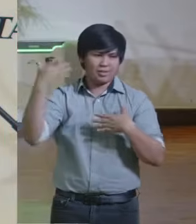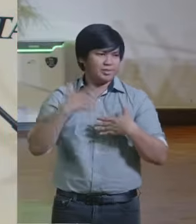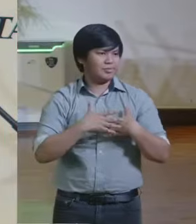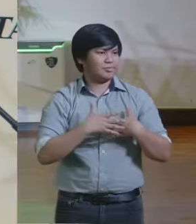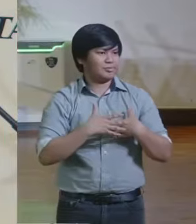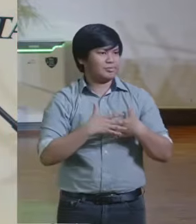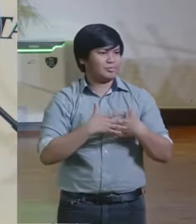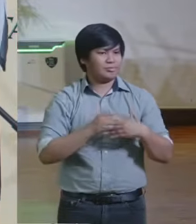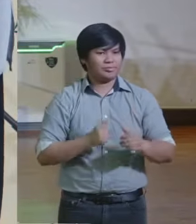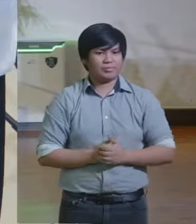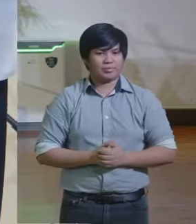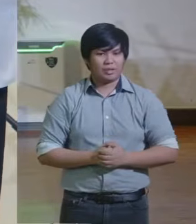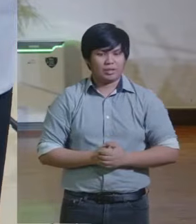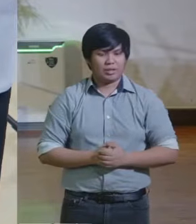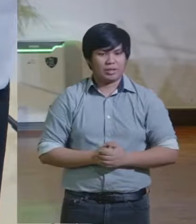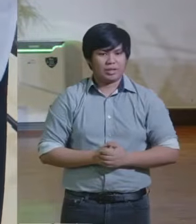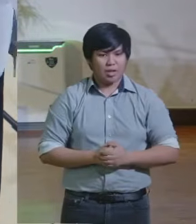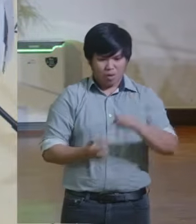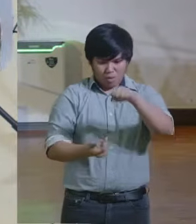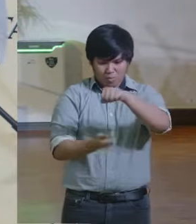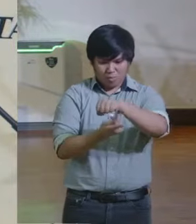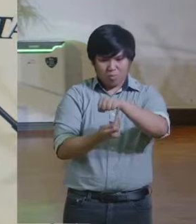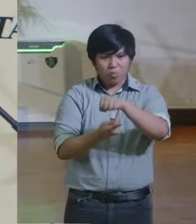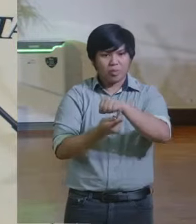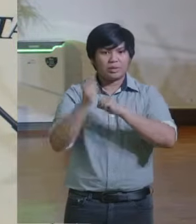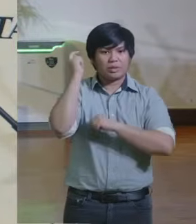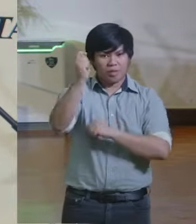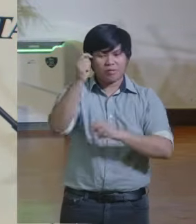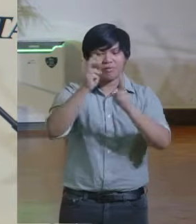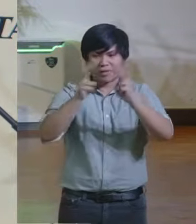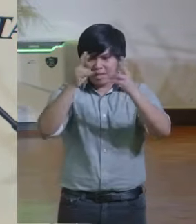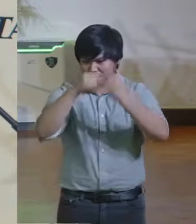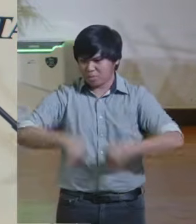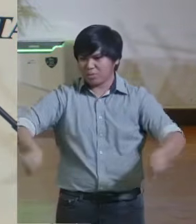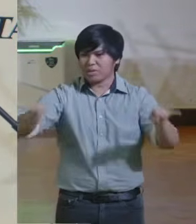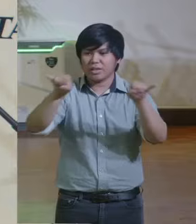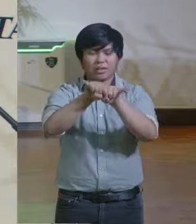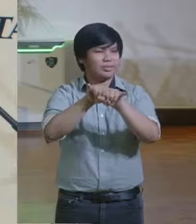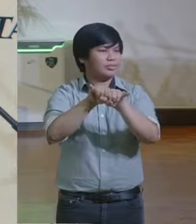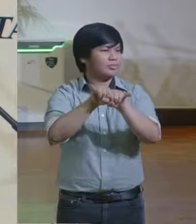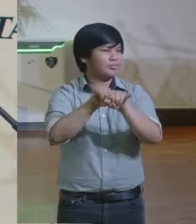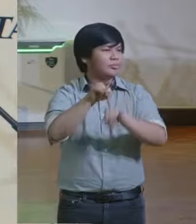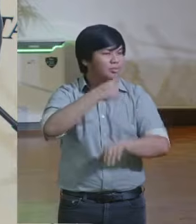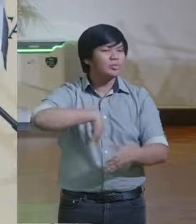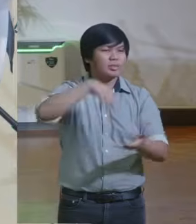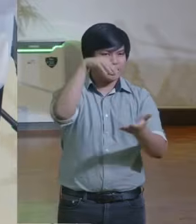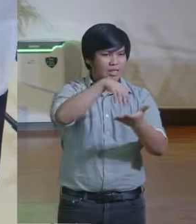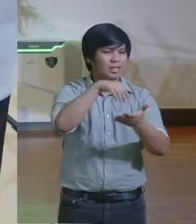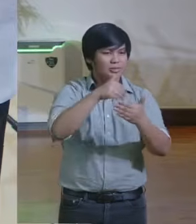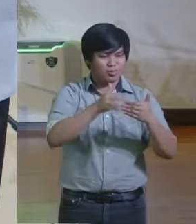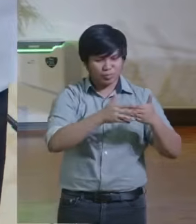Panginoon. Yung pong testimonyo ngayon ay importante. Bibigay niya yung pag-aaralan po natin yon.